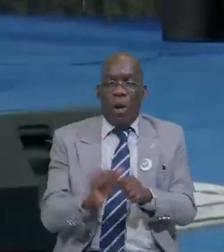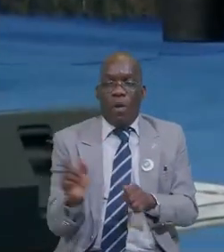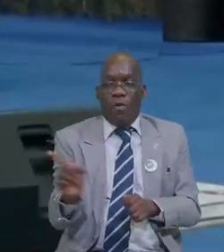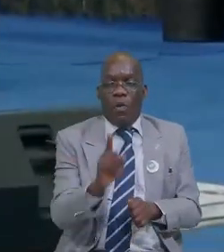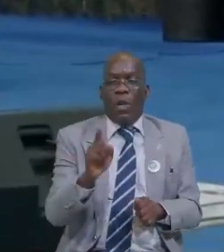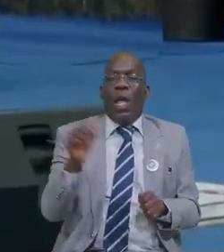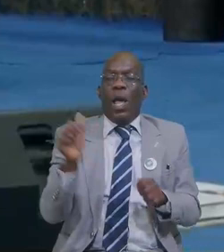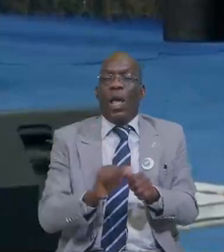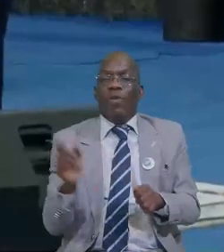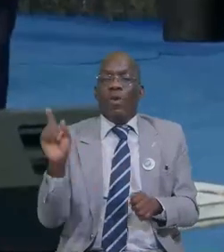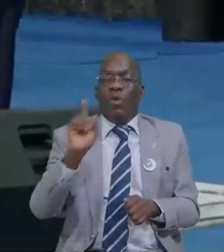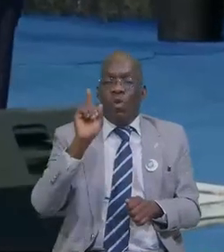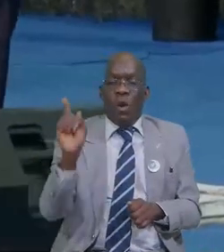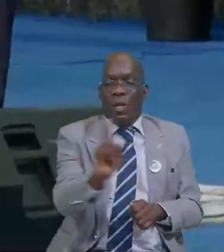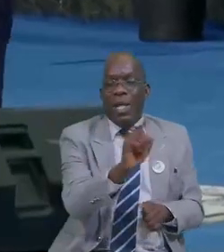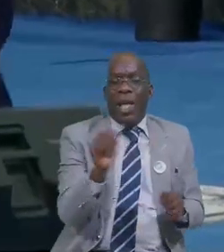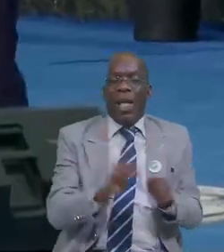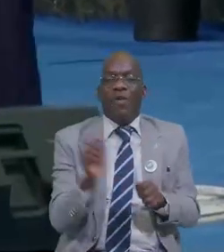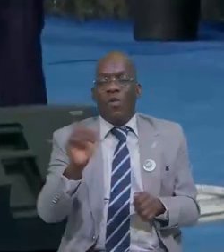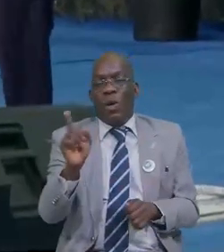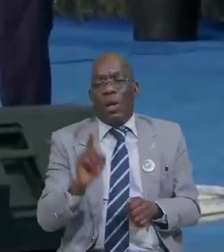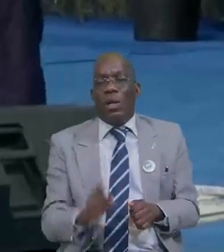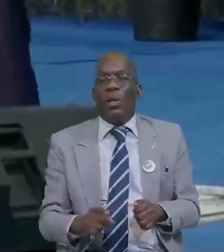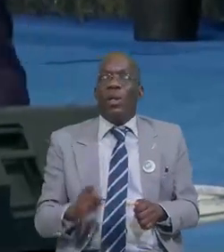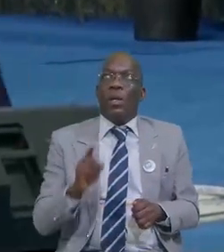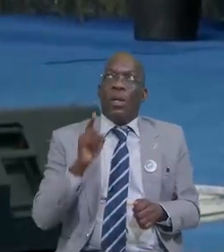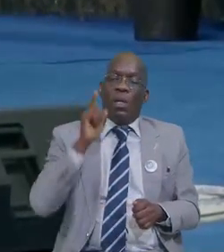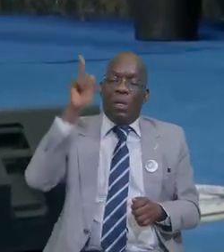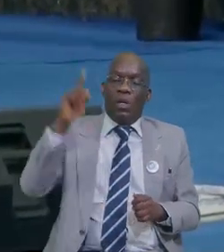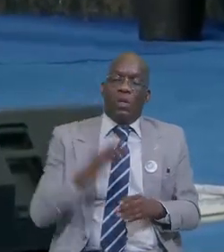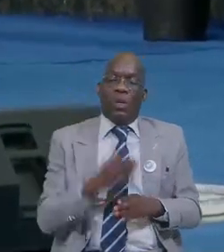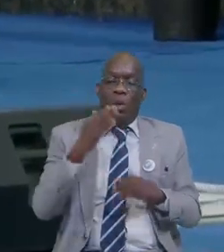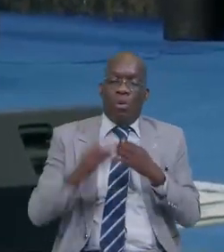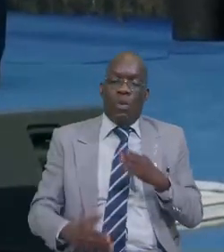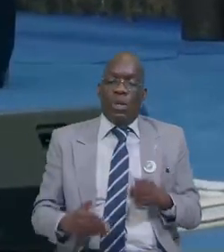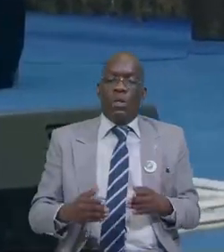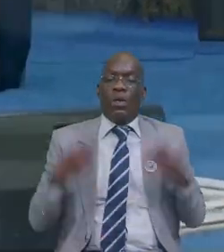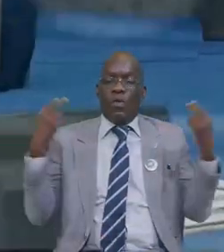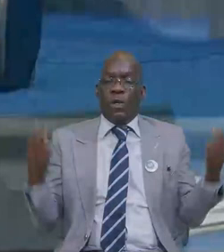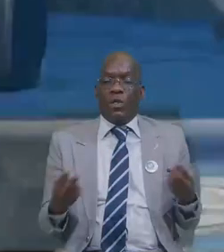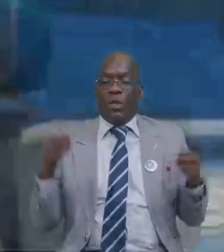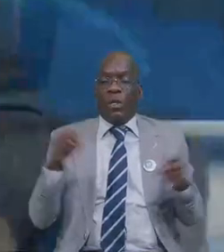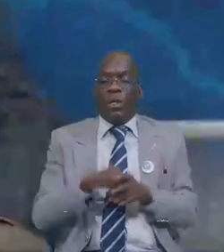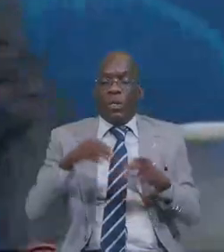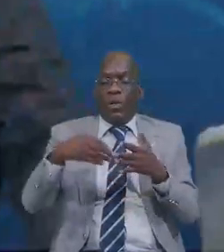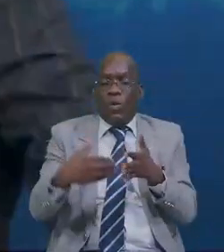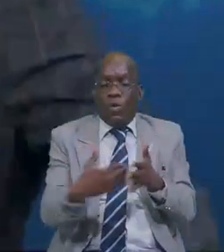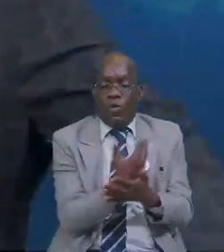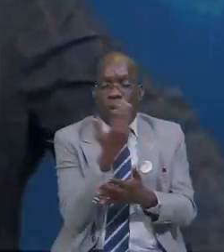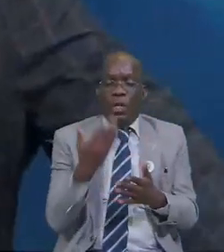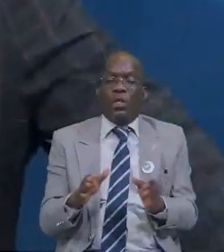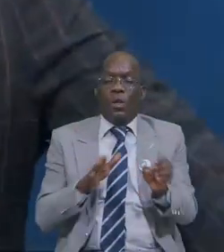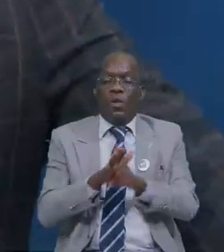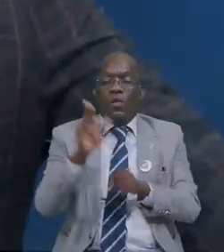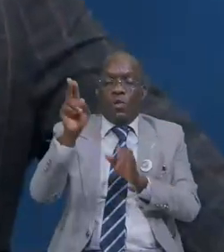chacun, pour tout le monde et à travers chacun. Sa victoire holistique dans la nouvelle plénitude.